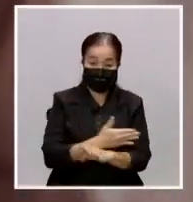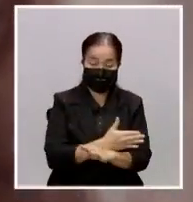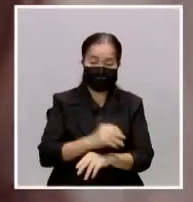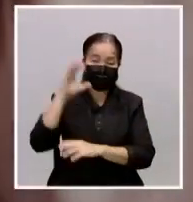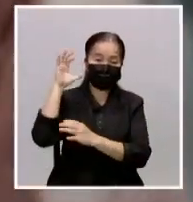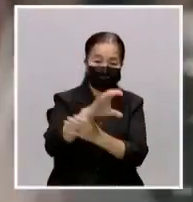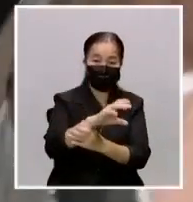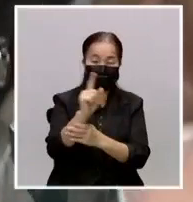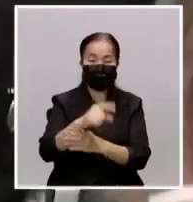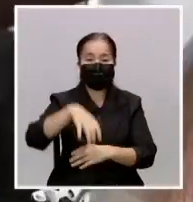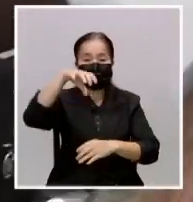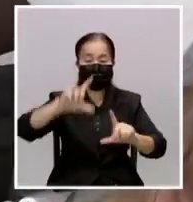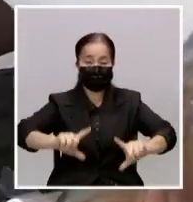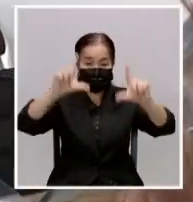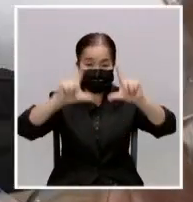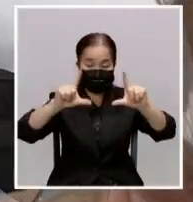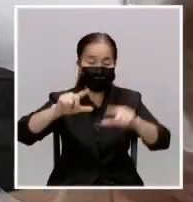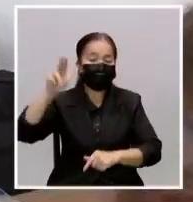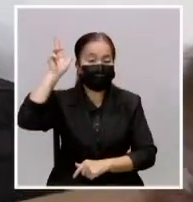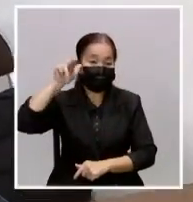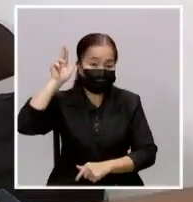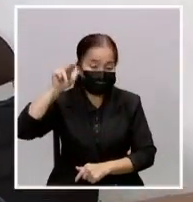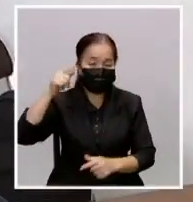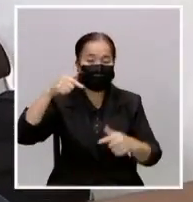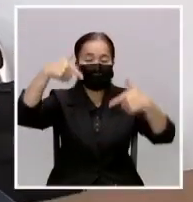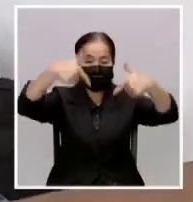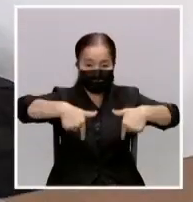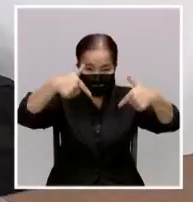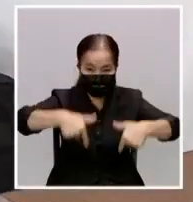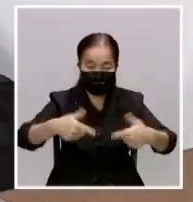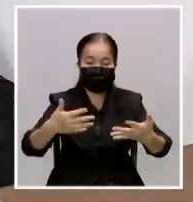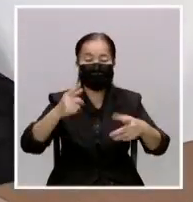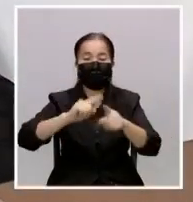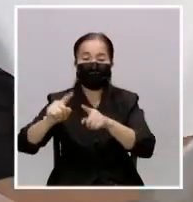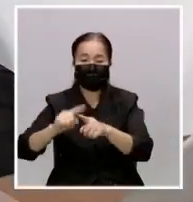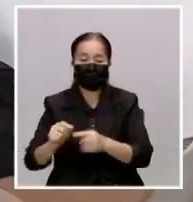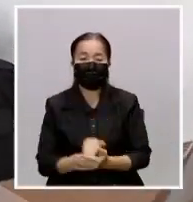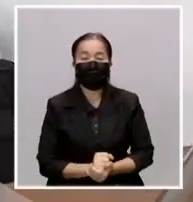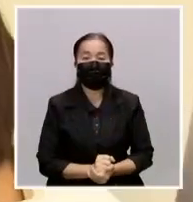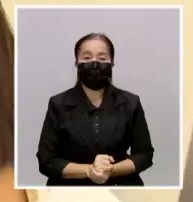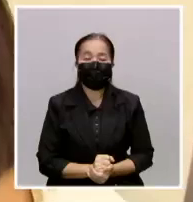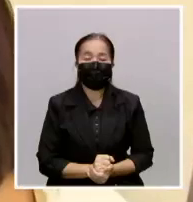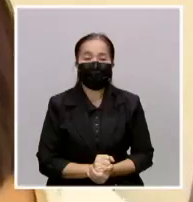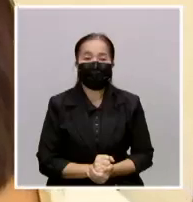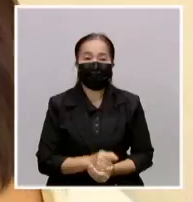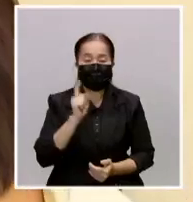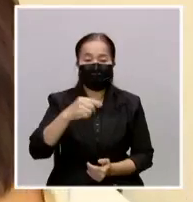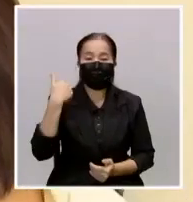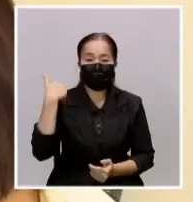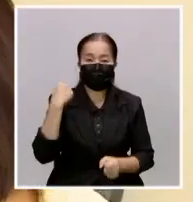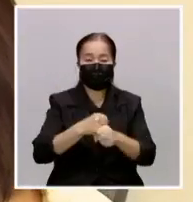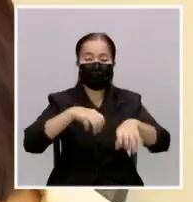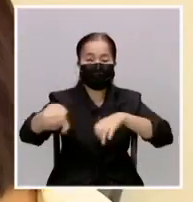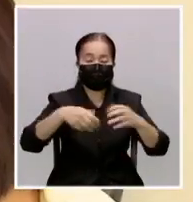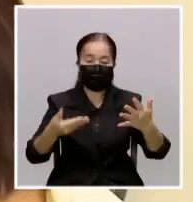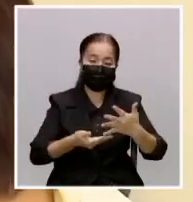โตเกียวและโอซาก้าเคียวโงะเกียวโตไอจิและฟุกุโอกะนะให้มีการขยายมาตรการม